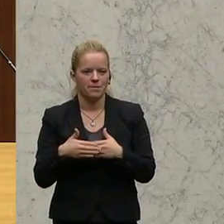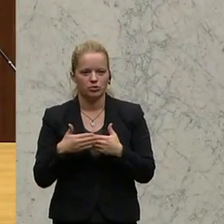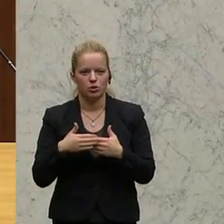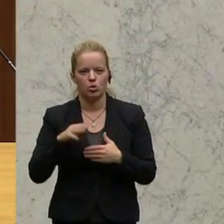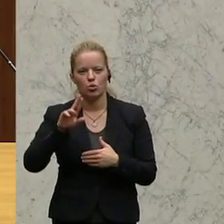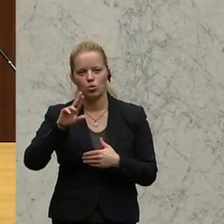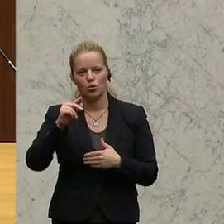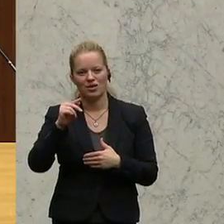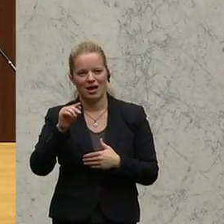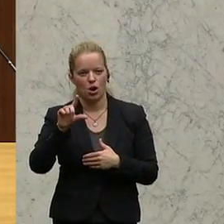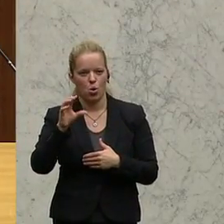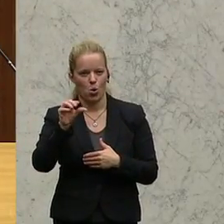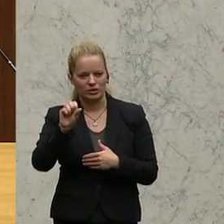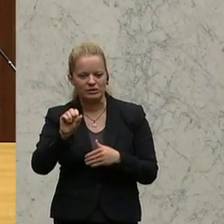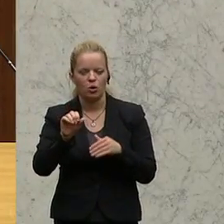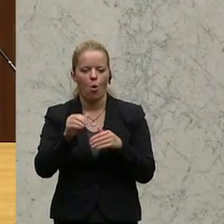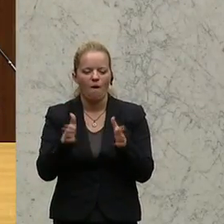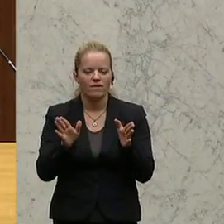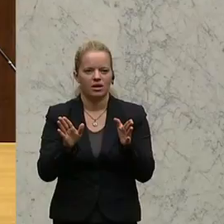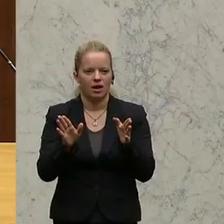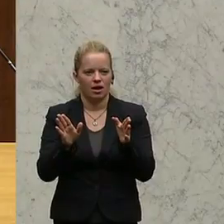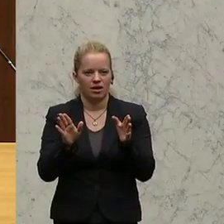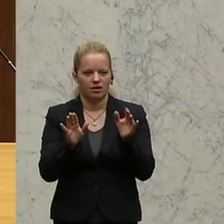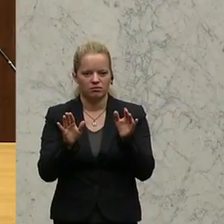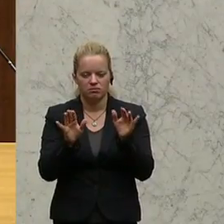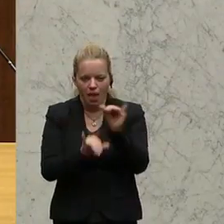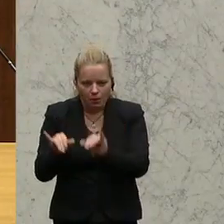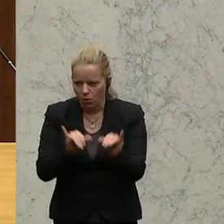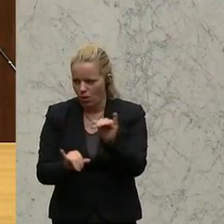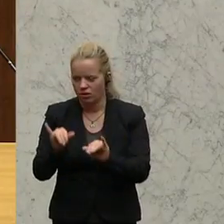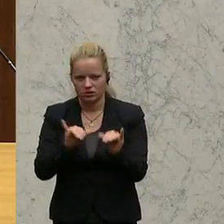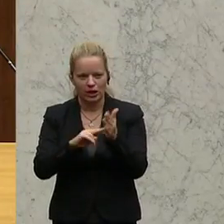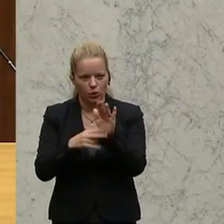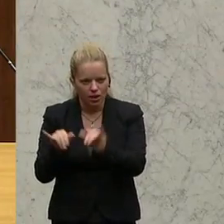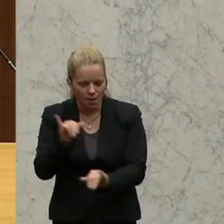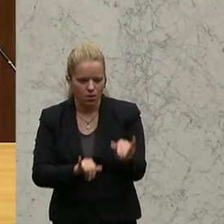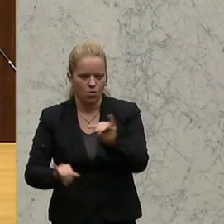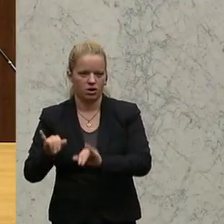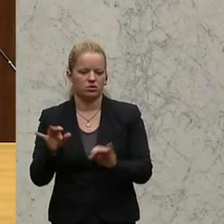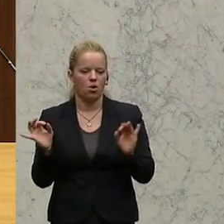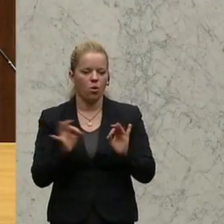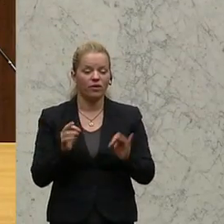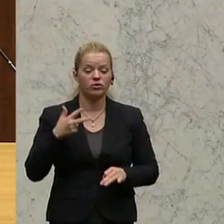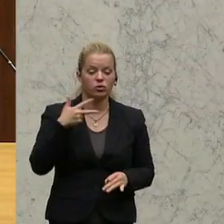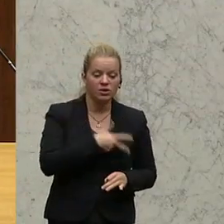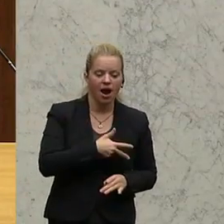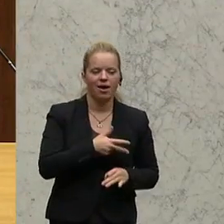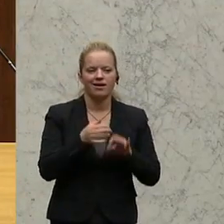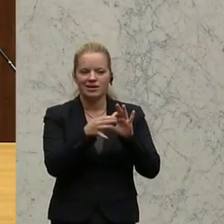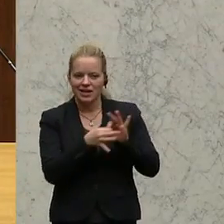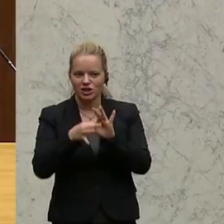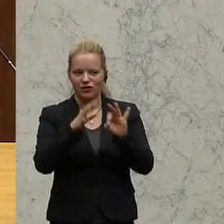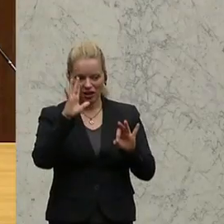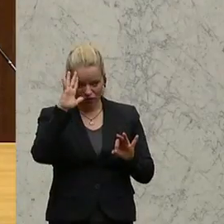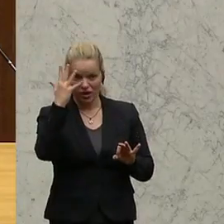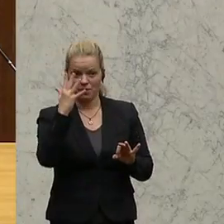offenen Technologielabors. Ja. Oder der Aufbau und Betrieb einer Open Innovation Plattform für soziale und gesellschaftliche Innovationen als